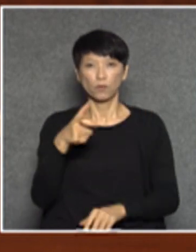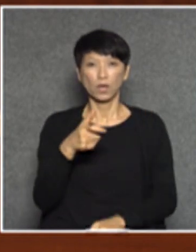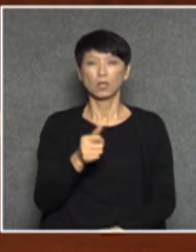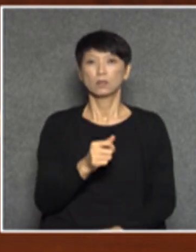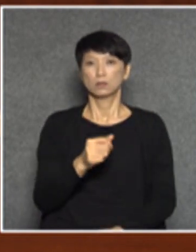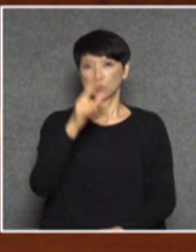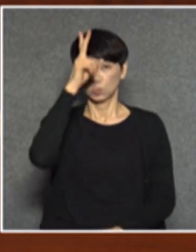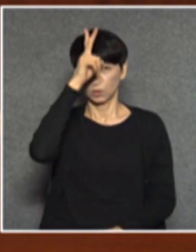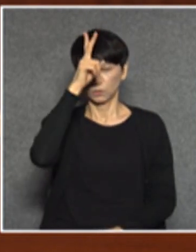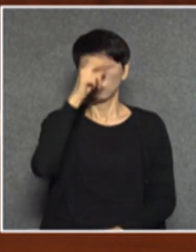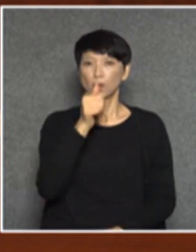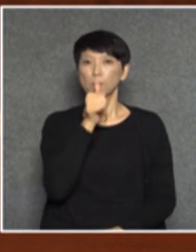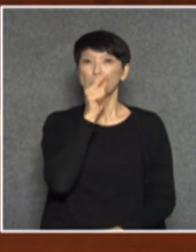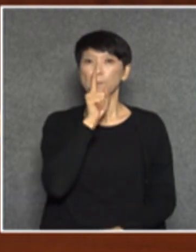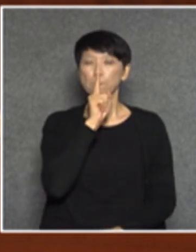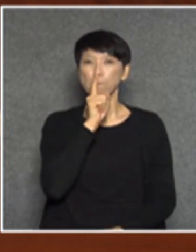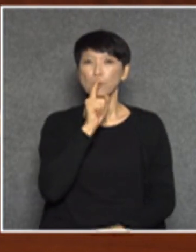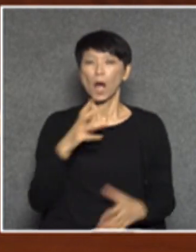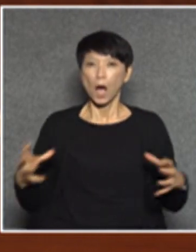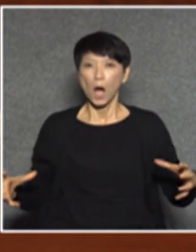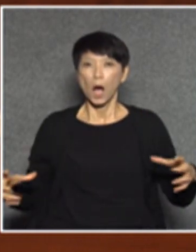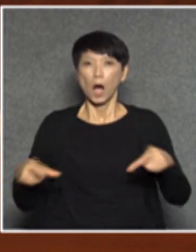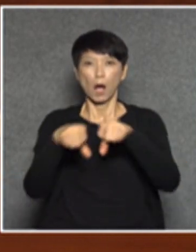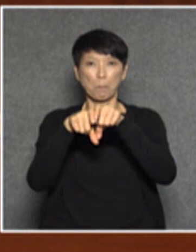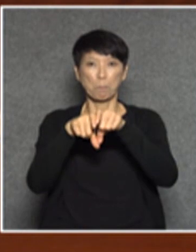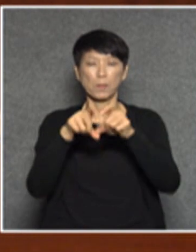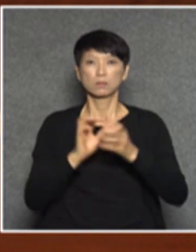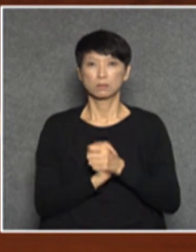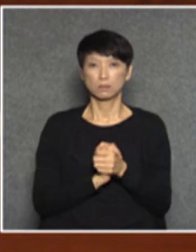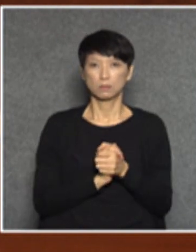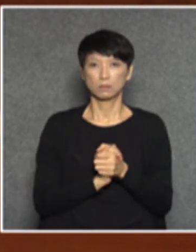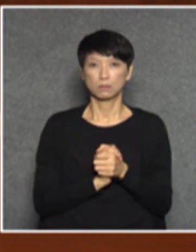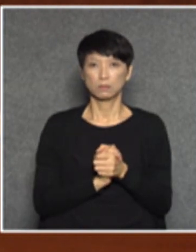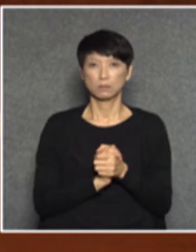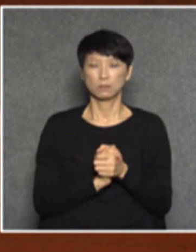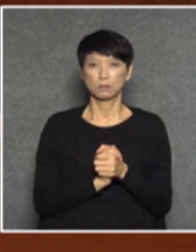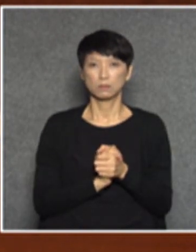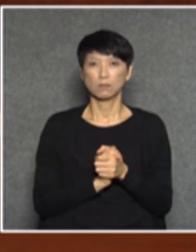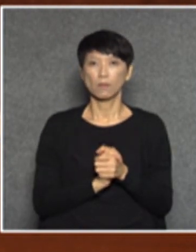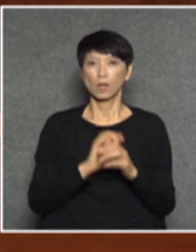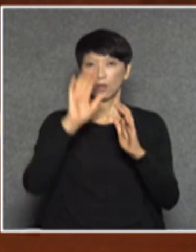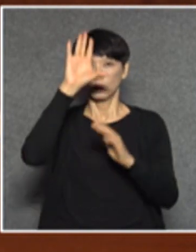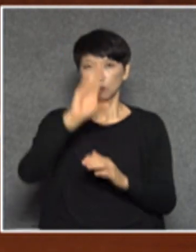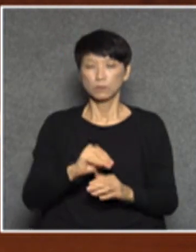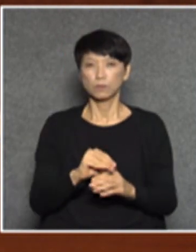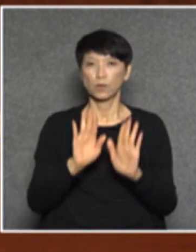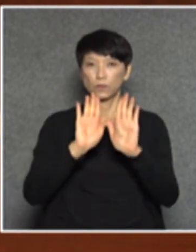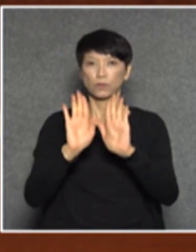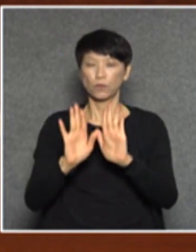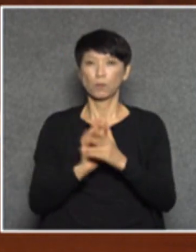由政府和家長共同承擔，因此建議全日制服務的資助水平應該比半日制的資助額高大